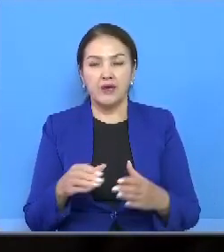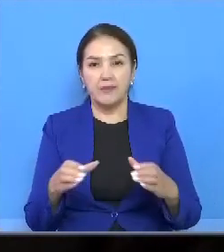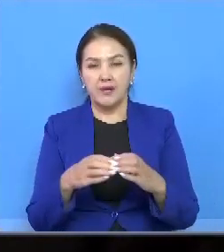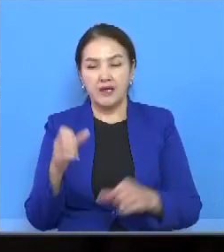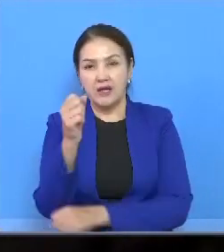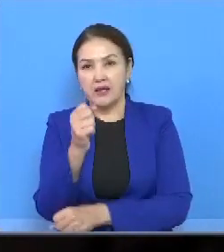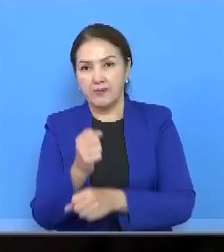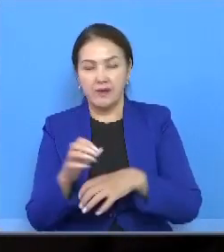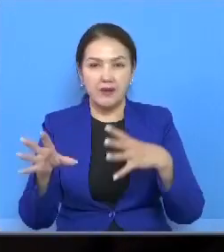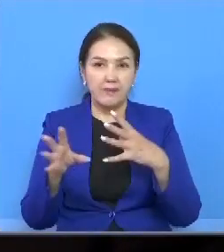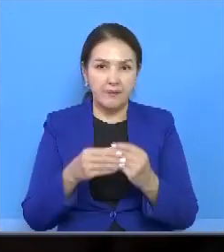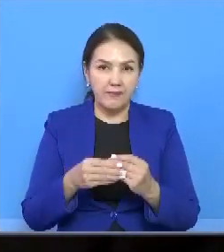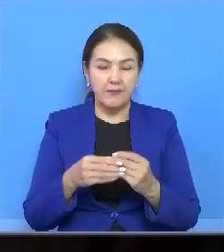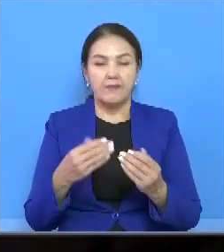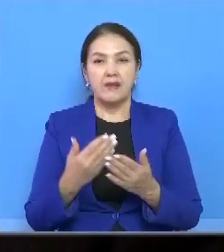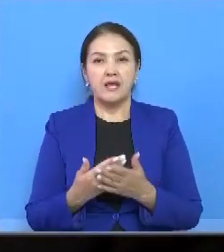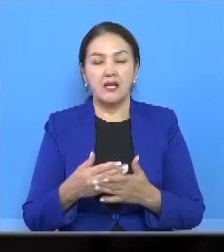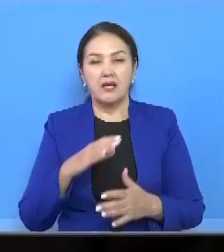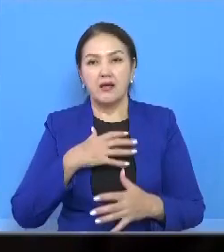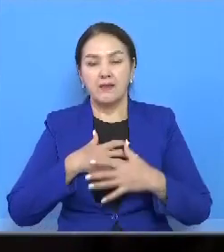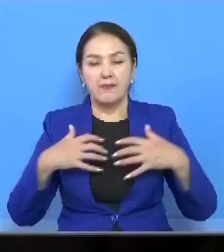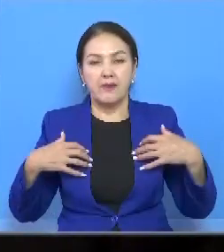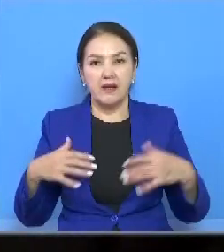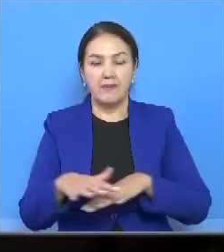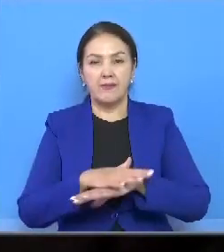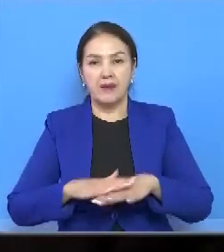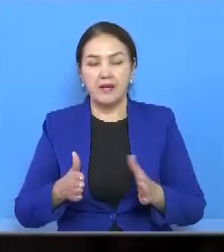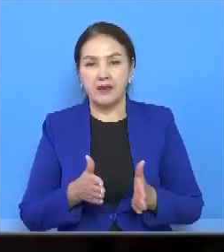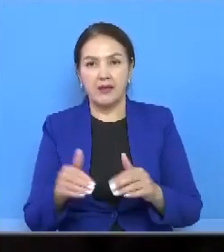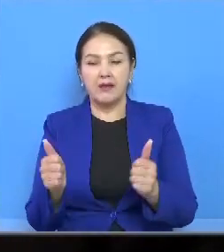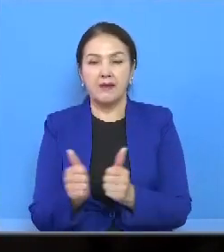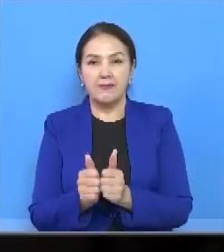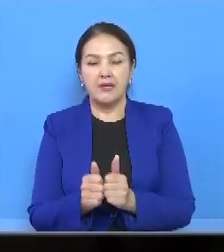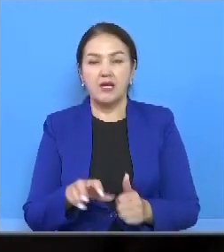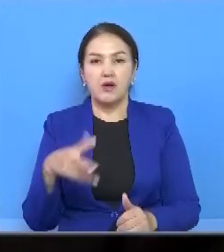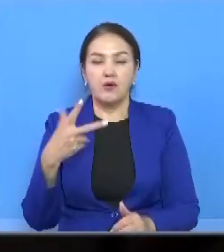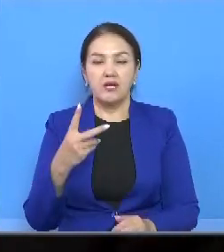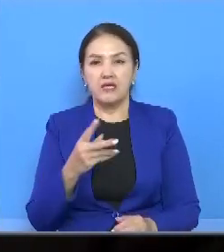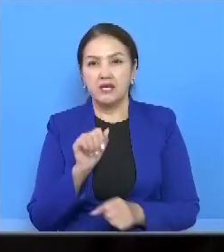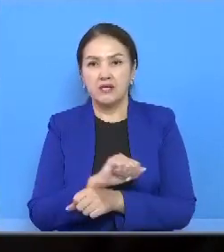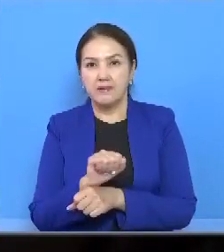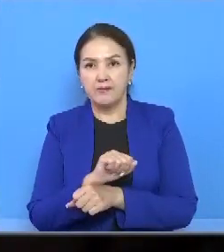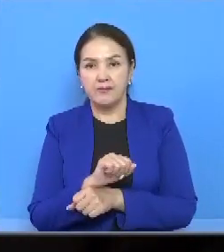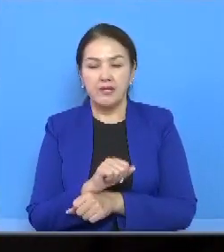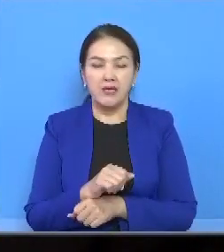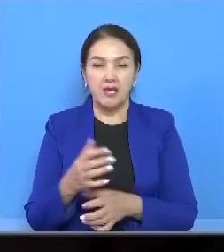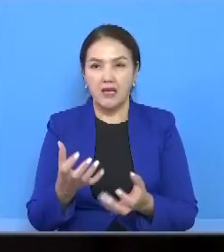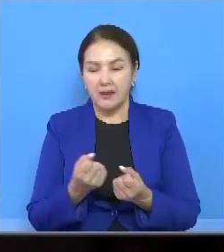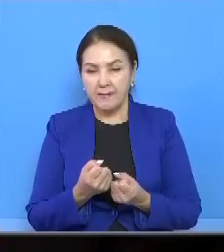мекемесінің қызметкерлерімен бірлесіп мал базары маңындағы Богословка тасжолында 32 жастағы жүргізушінің